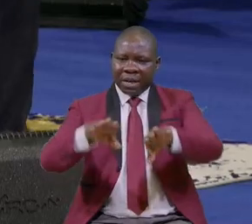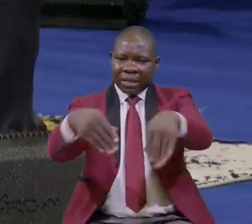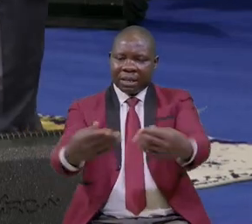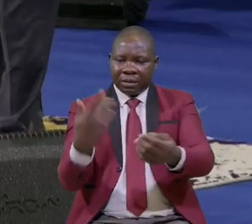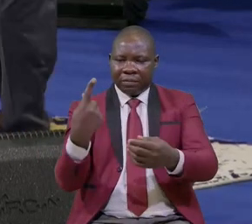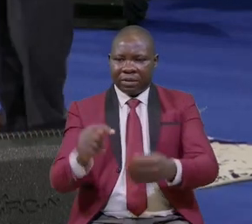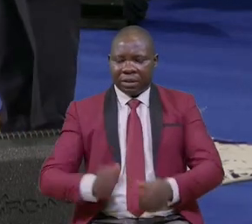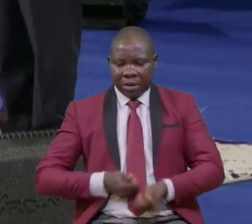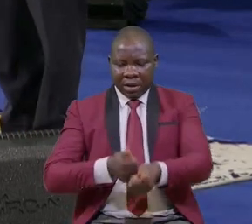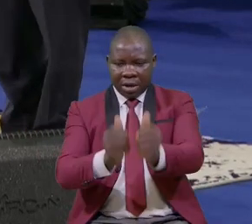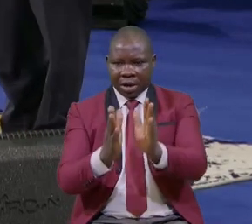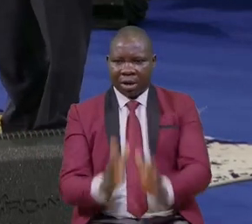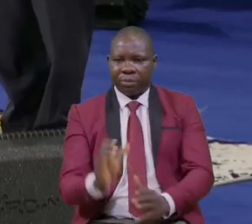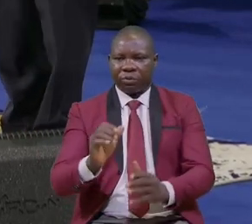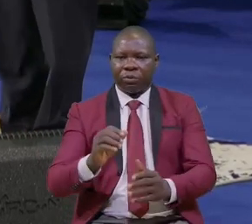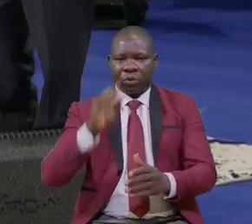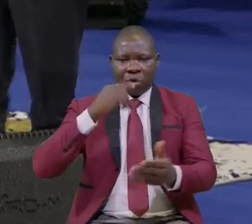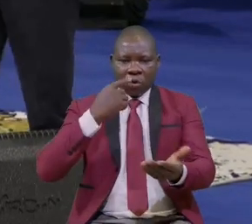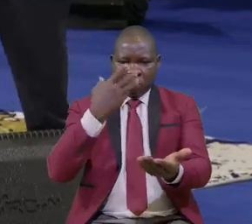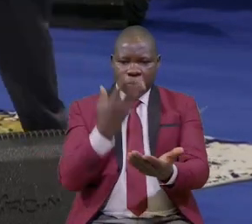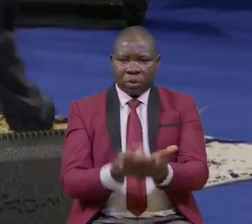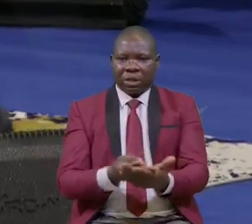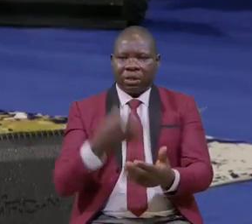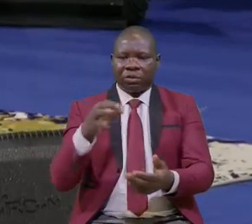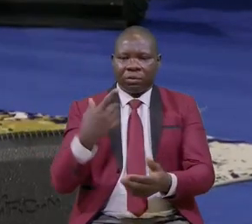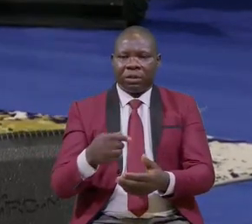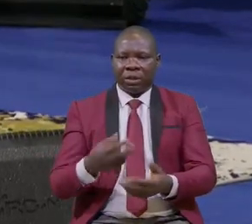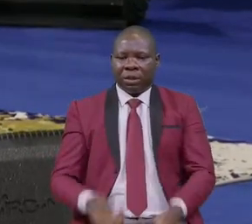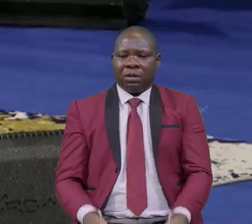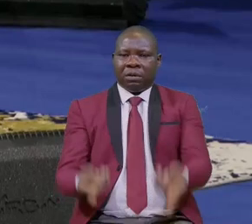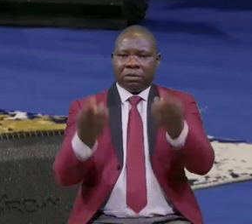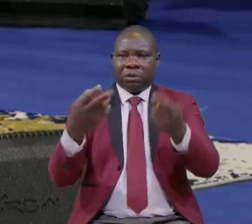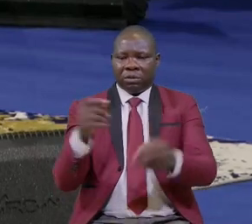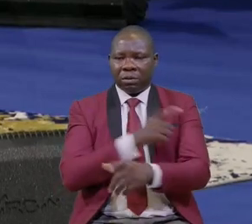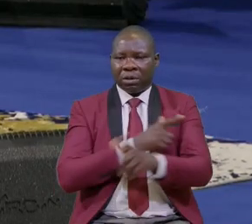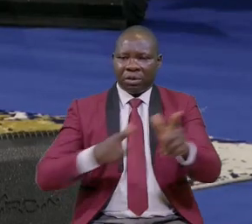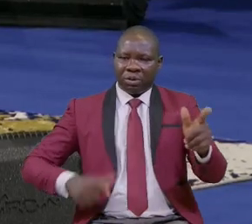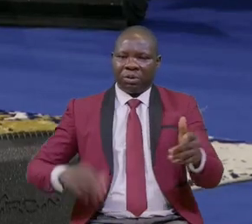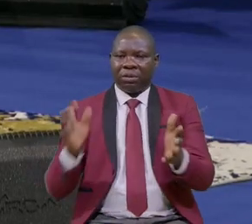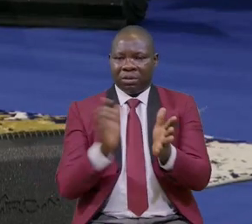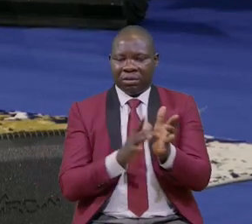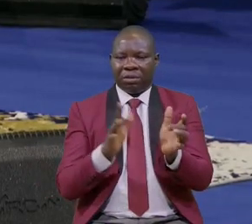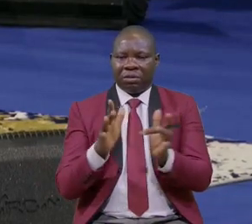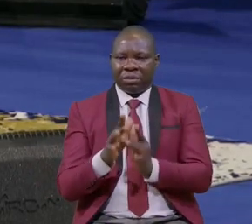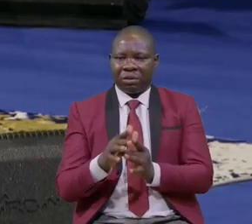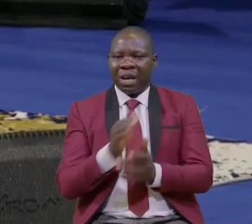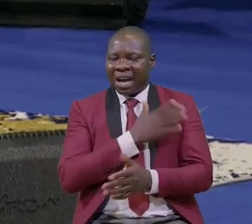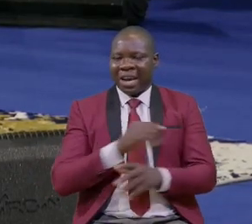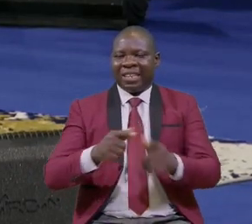avec beaucoup de force témoignage de la résurrection du Seigneur Jésus. Voyez ceci, et